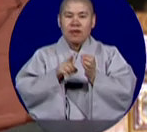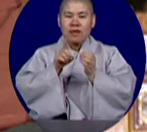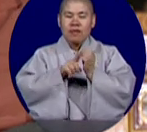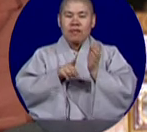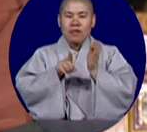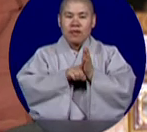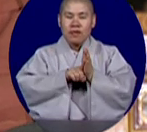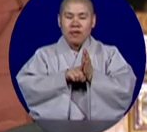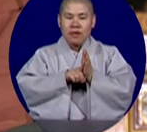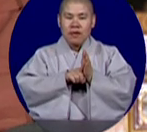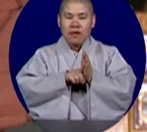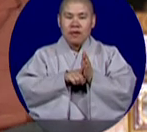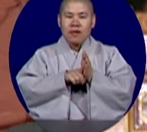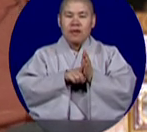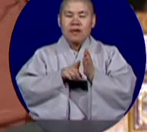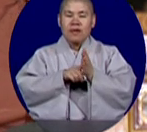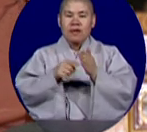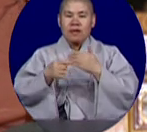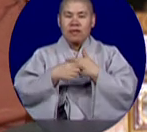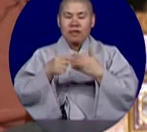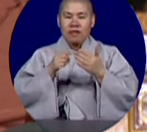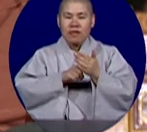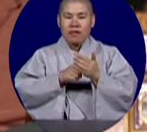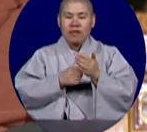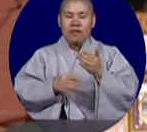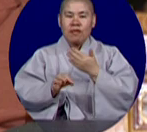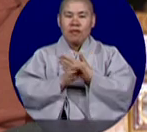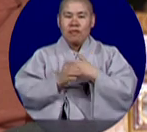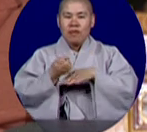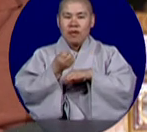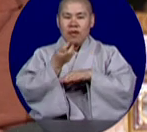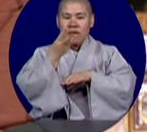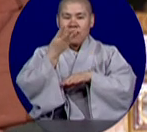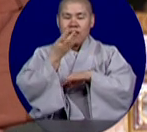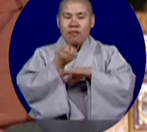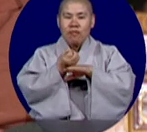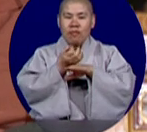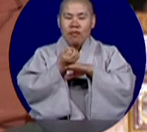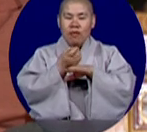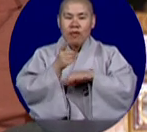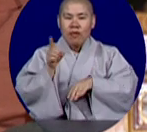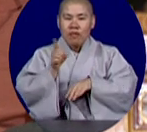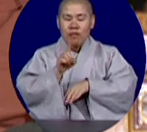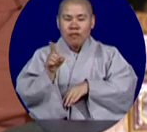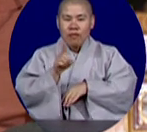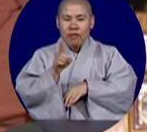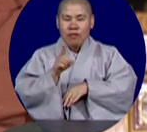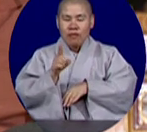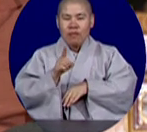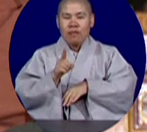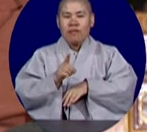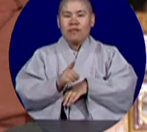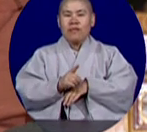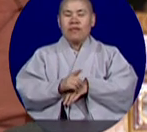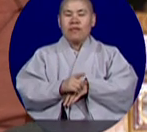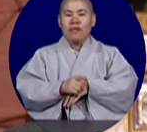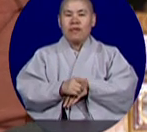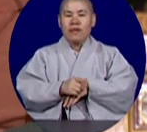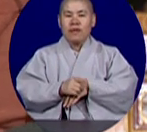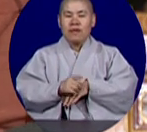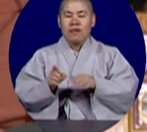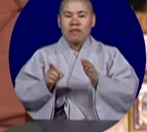그러면 삼보가 뭔데 그 신심의 믿음의 대상이 되느냐? 첫째